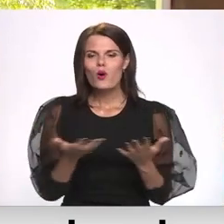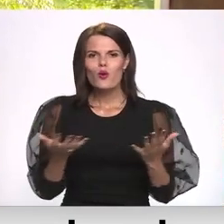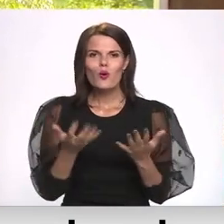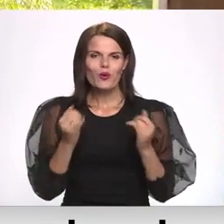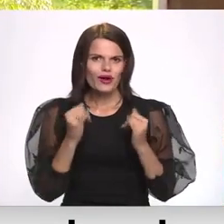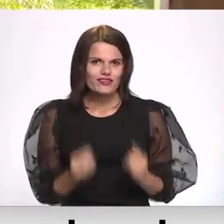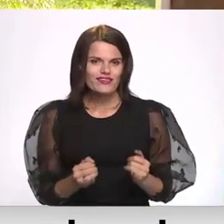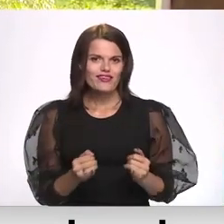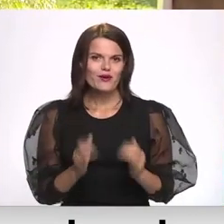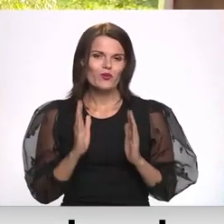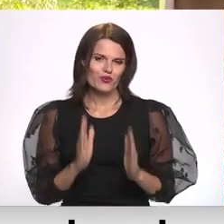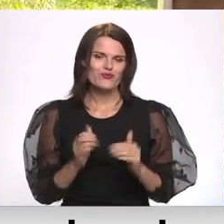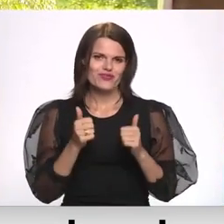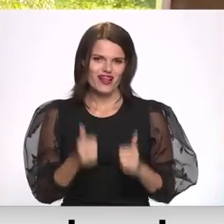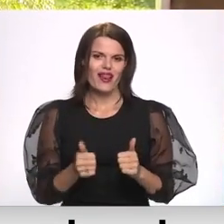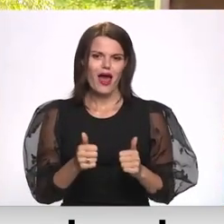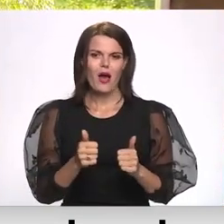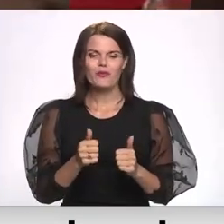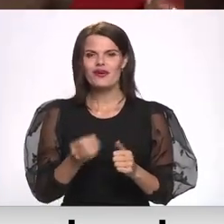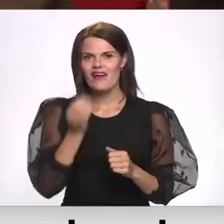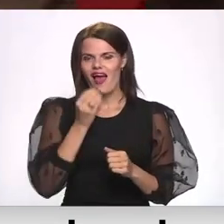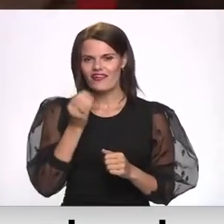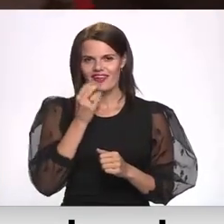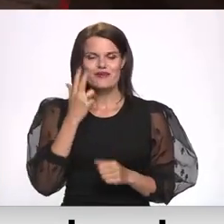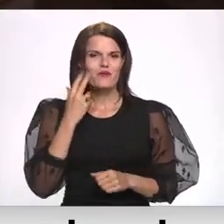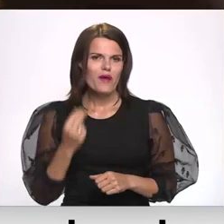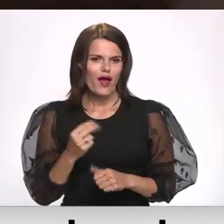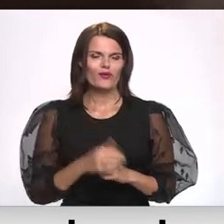pazudis. Būs labi, jā, ja jēdīsiet medu.